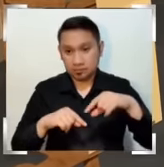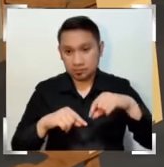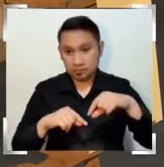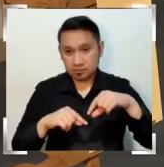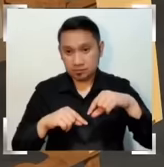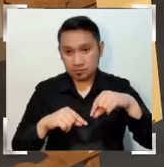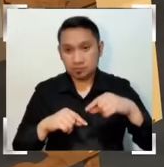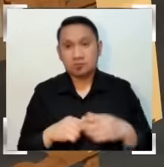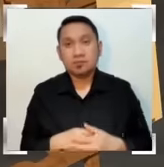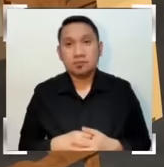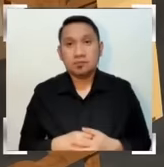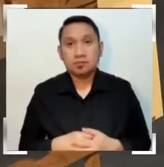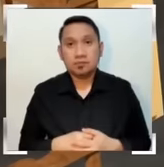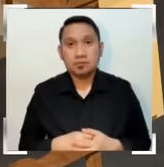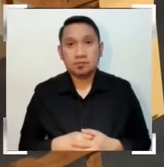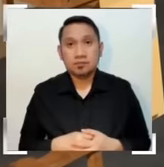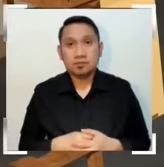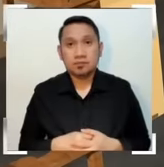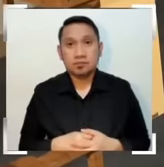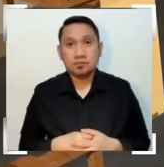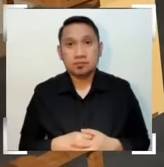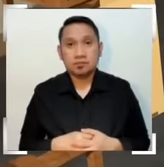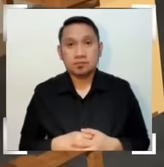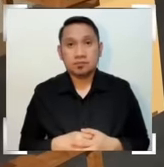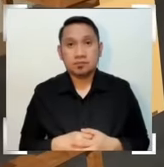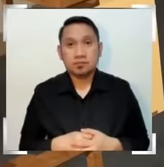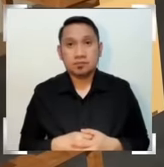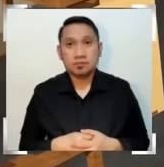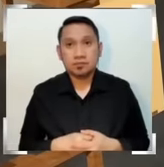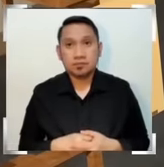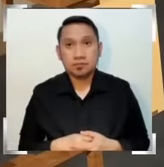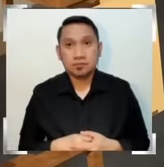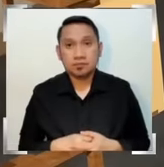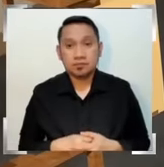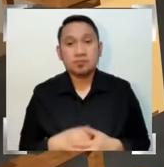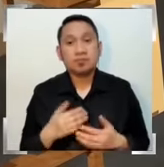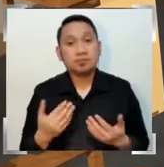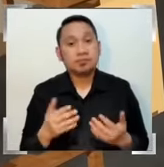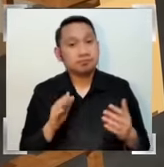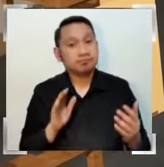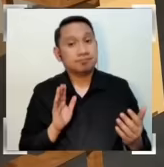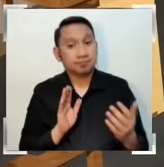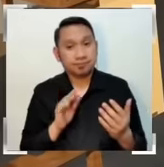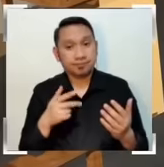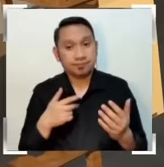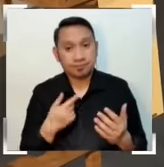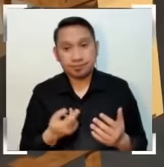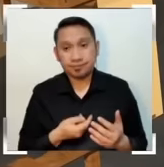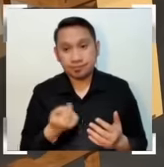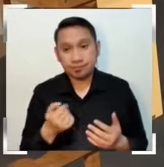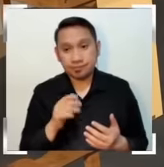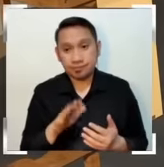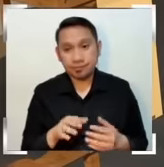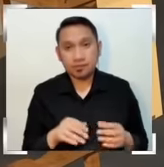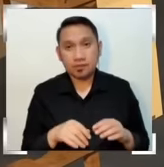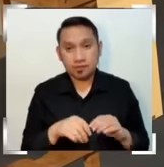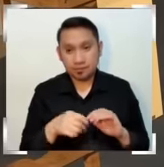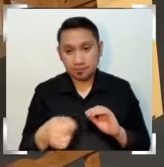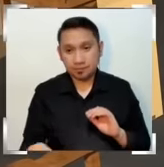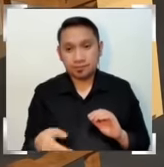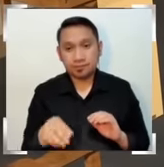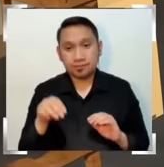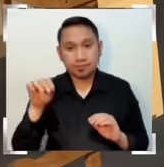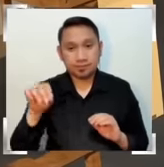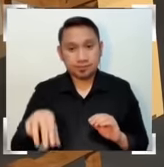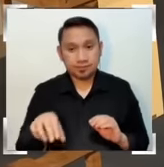ink sa kuko ng kanang hintuturo. Sa harap ninyo, tatanggalin ng EB ang ballot coupon at ilalagay ang